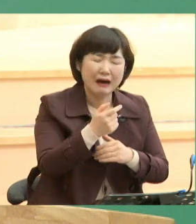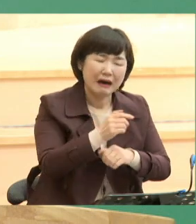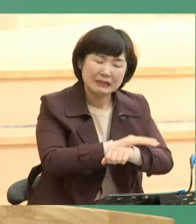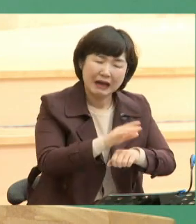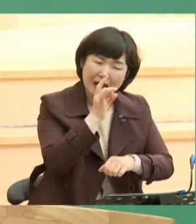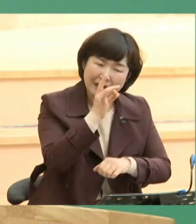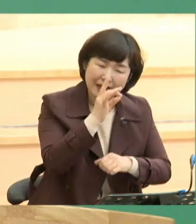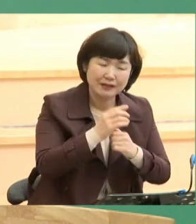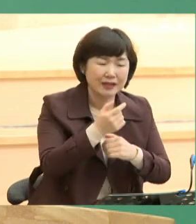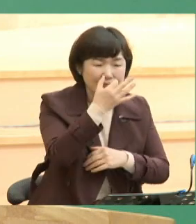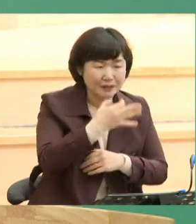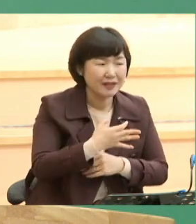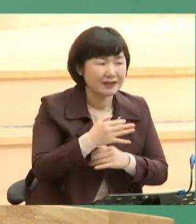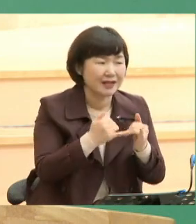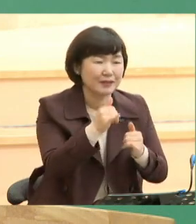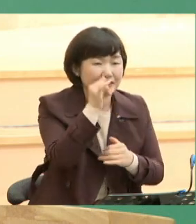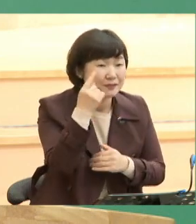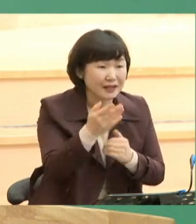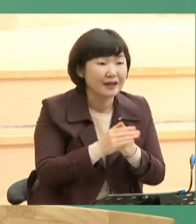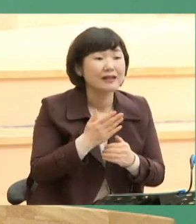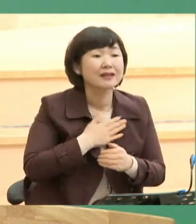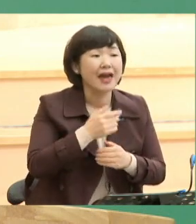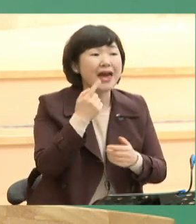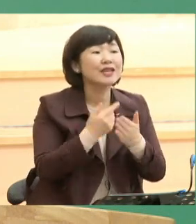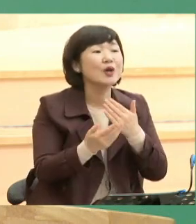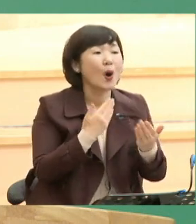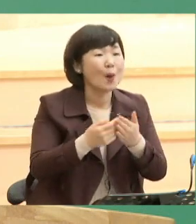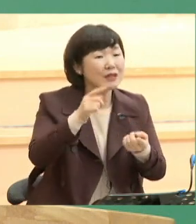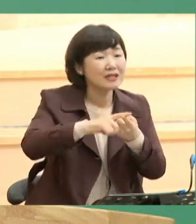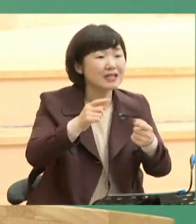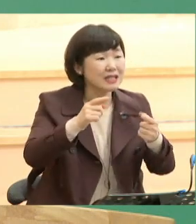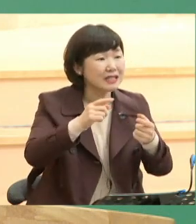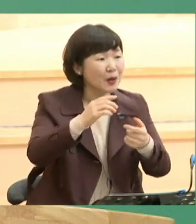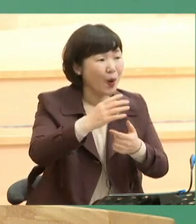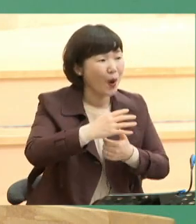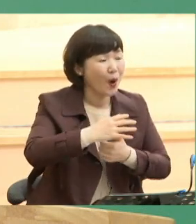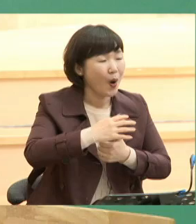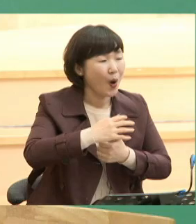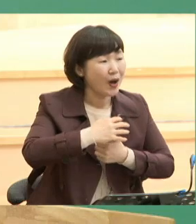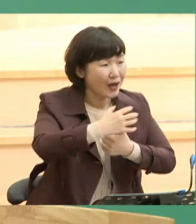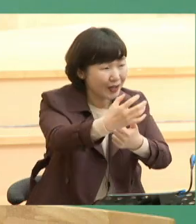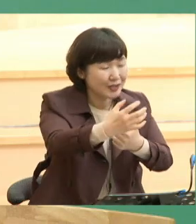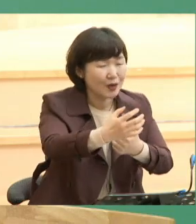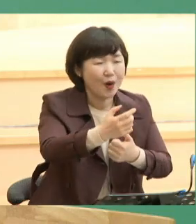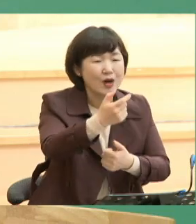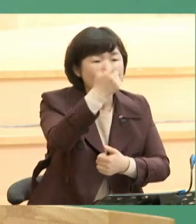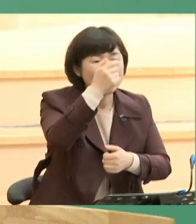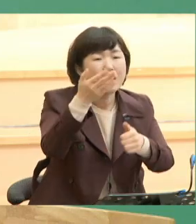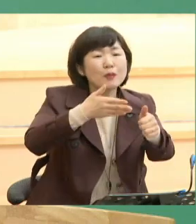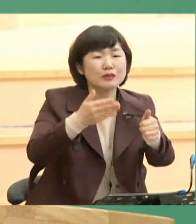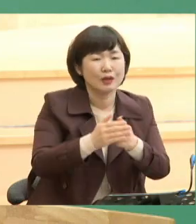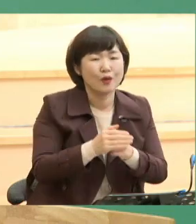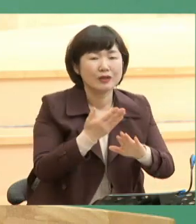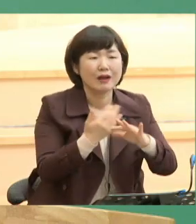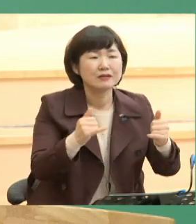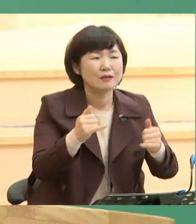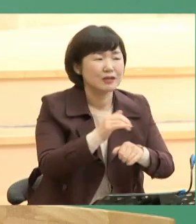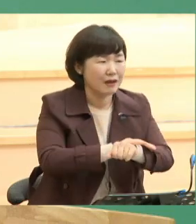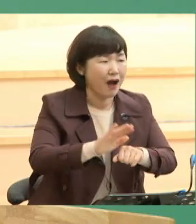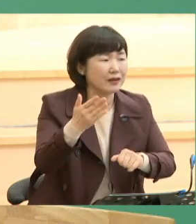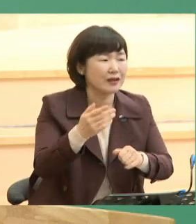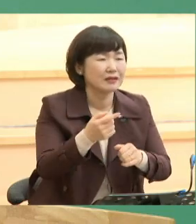분들이 계십니까 제 경험 대로 그렇게 기도해 보세요 남을 축복하는 기도 남이 잘 되도록 하는